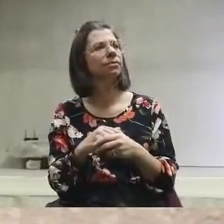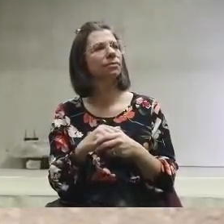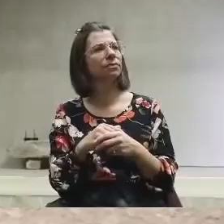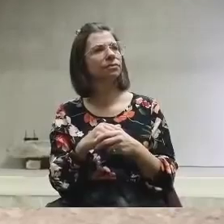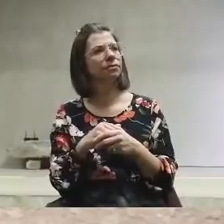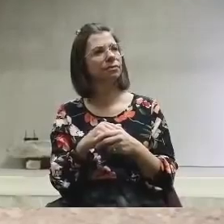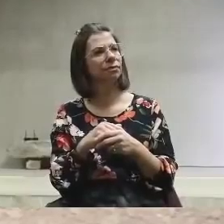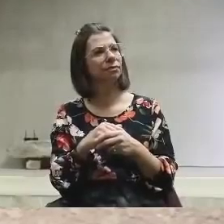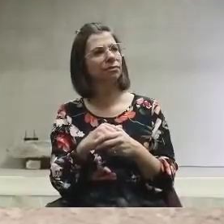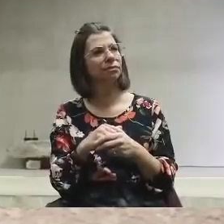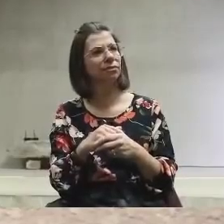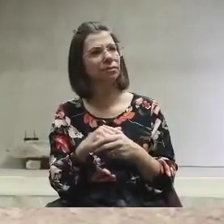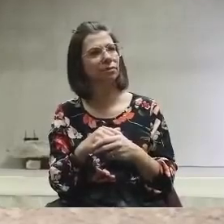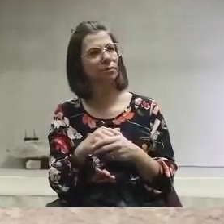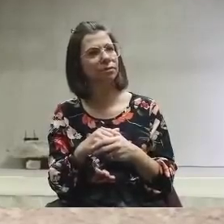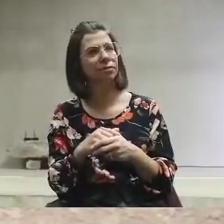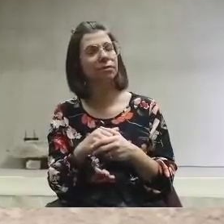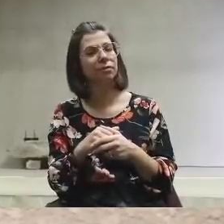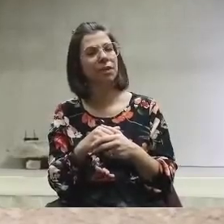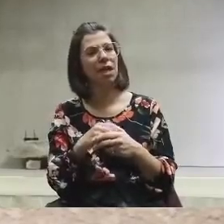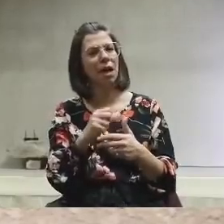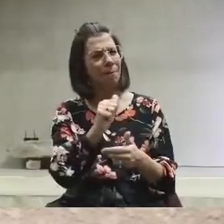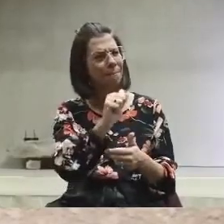en particulier un à un.